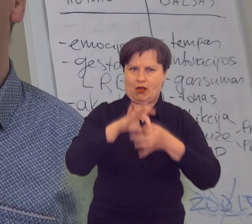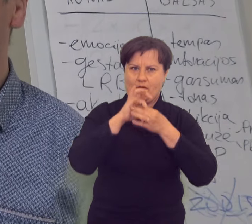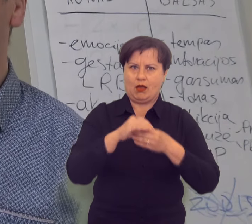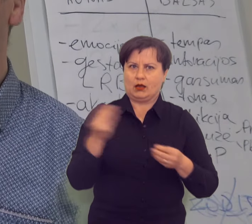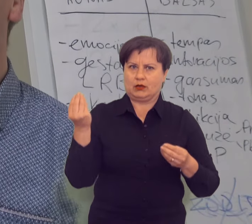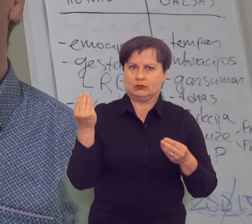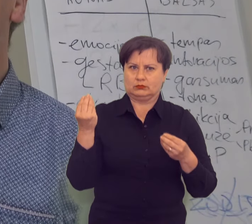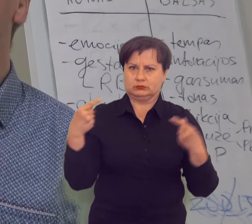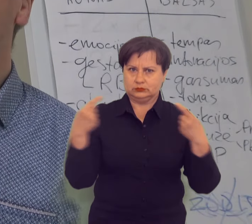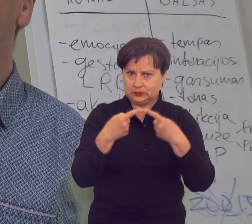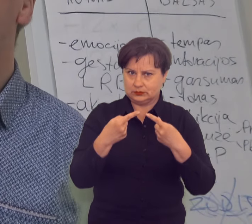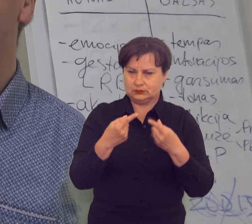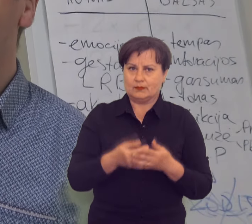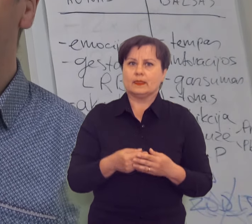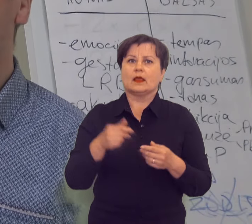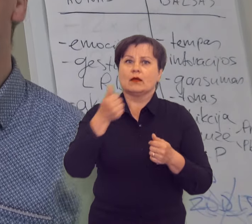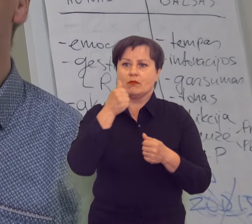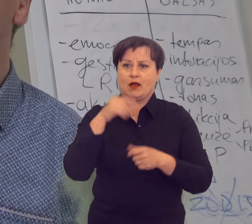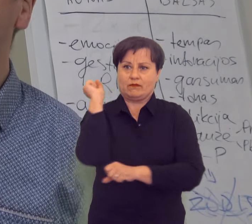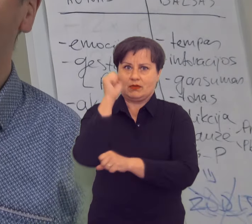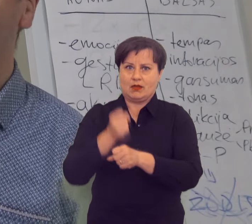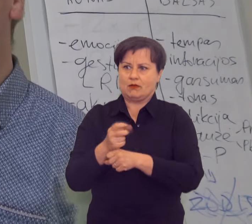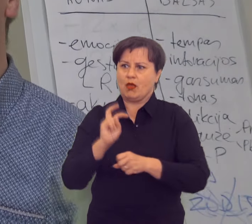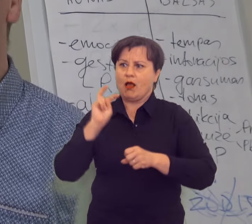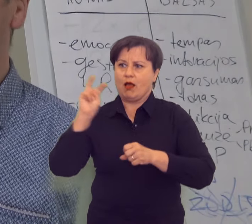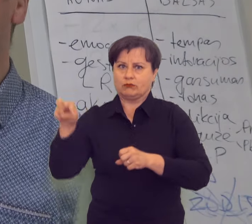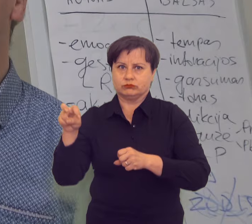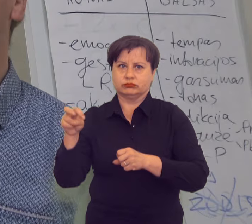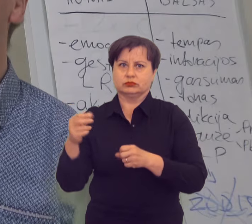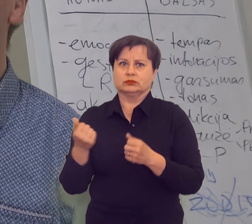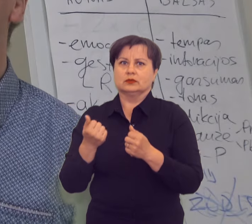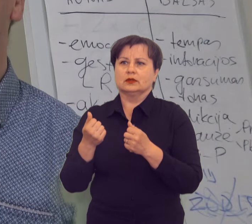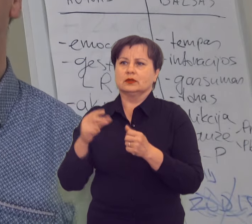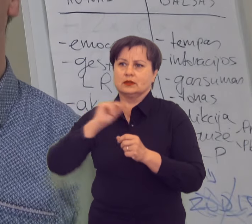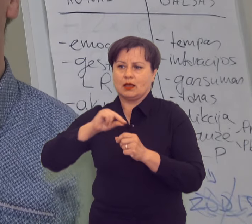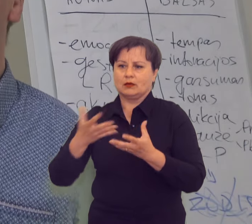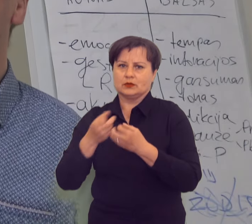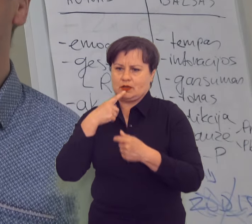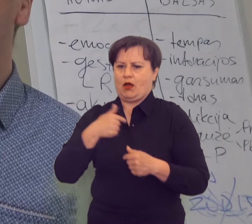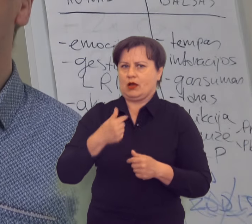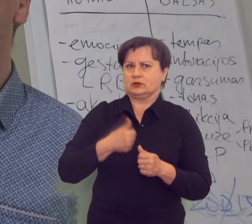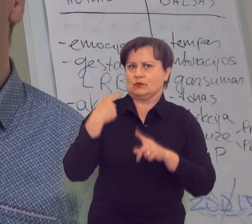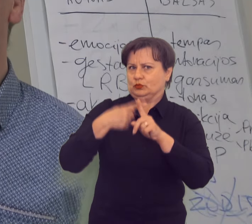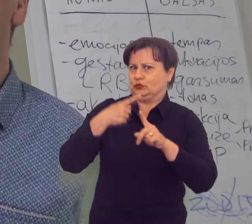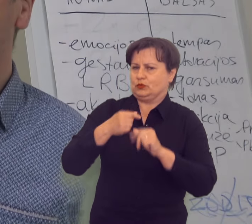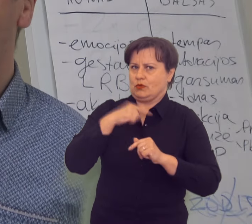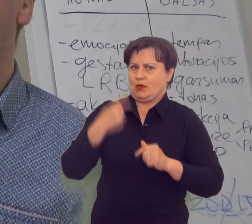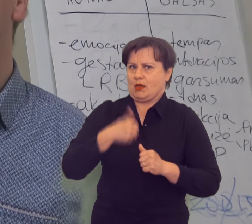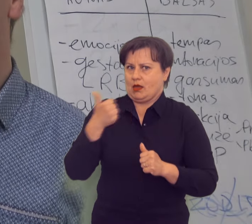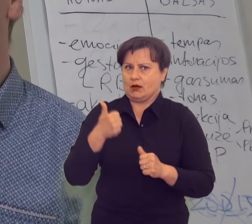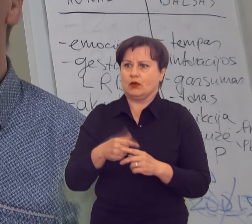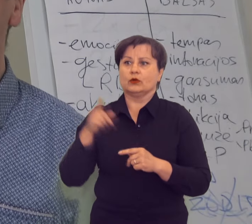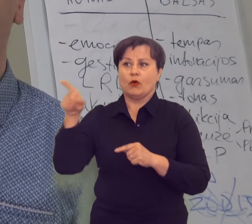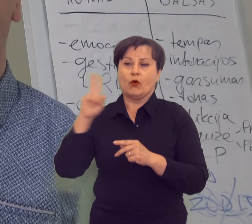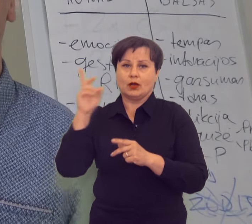prekė geriausia. Kai ateina darbuotojas į pokalbį dėl darbo, sako, aš esu tinkamiausias kandidatas. Bet ką daro tie žmonės, kurie sprendžia, ar pirkti, ar